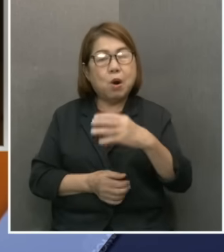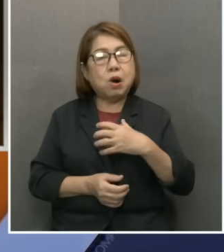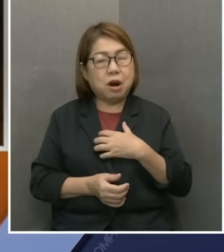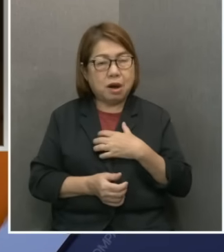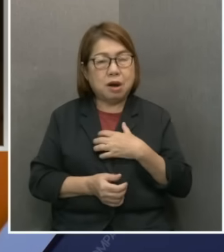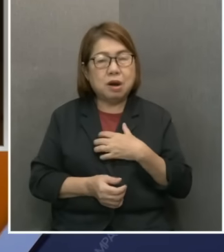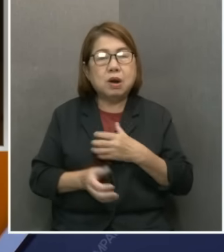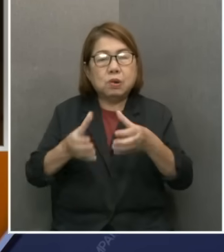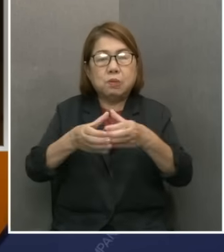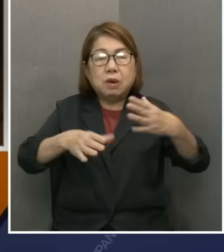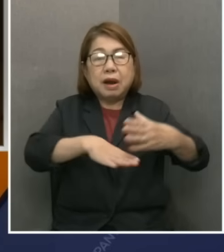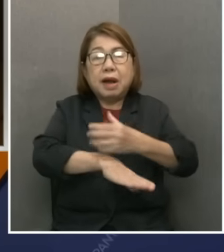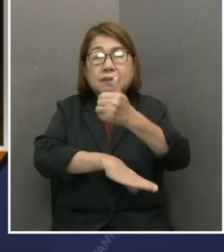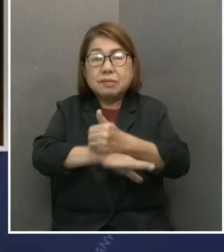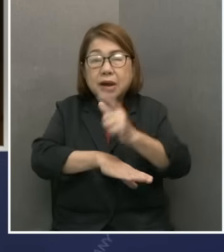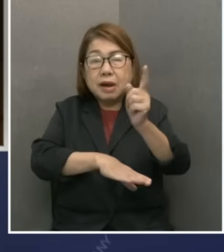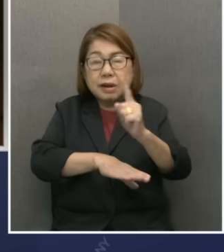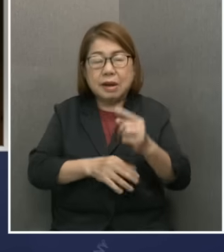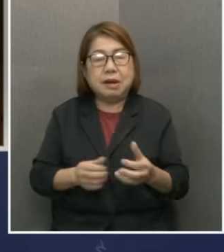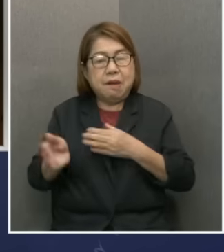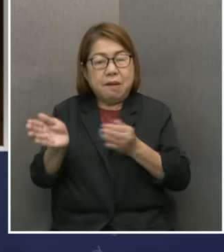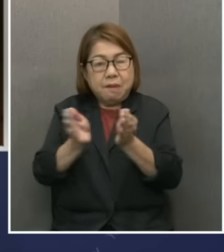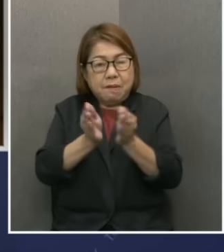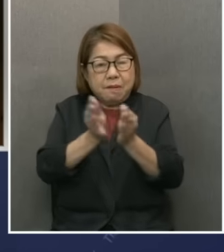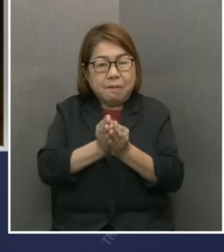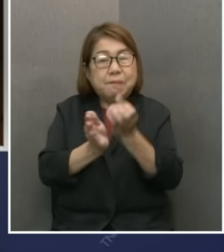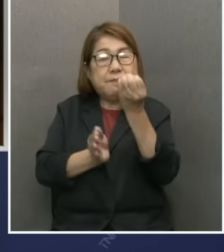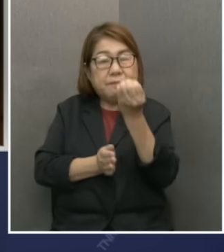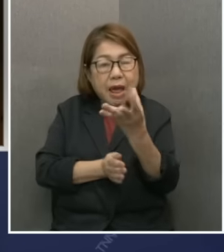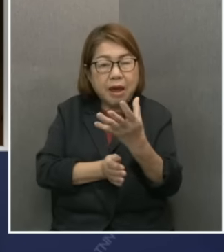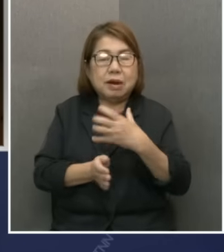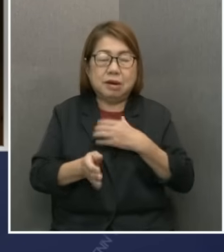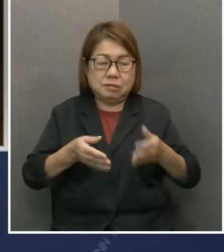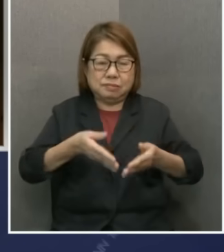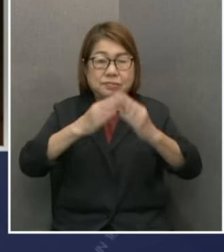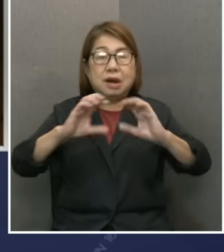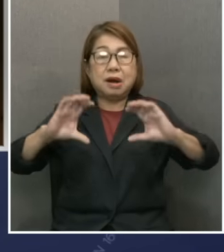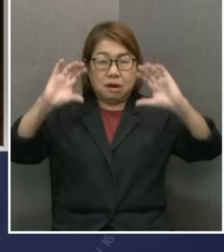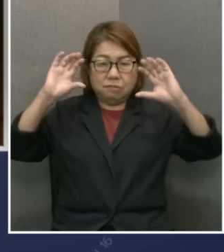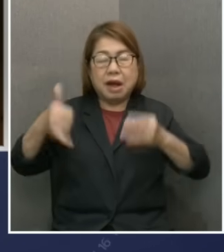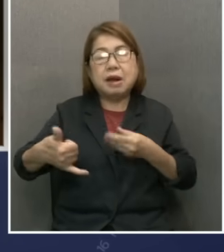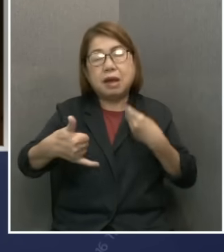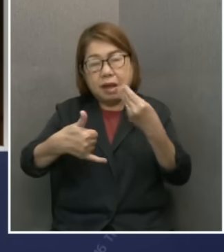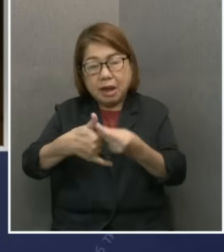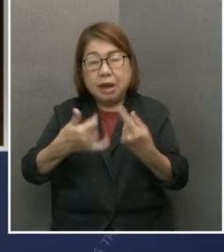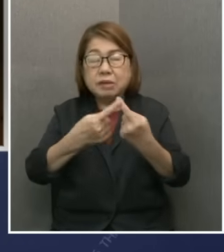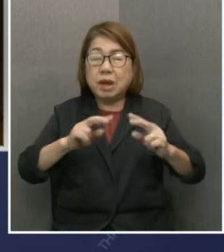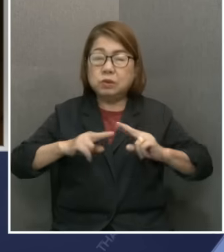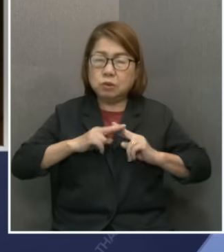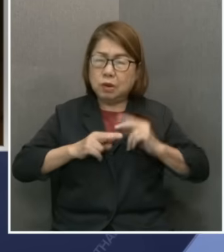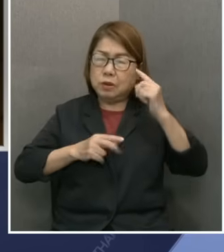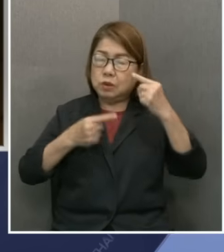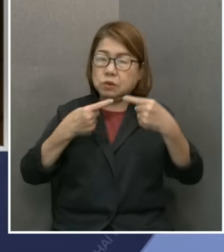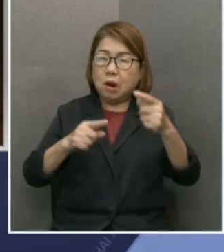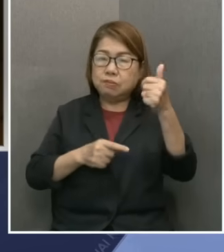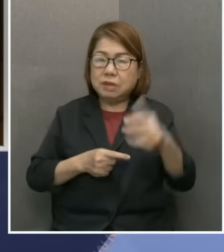พรรคการเมืองที่สามารถรวมเสียงข้างมากได้ในการจะตั้งรัฐบาลส่วนตัวตอบไม่ได้นะคะว่าการโหวตเลือก